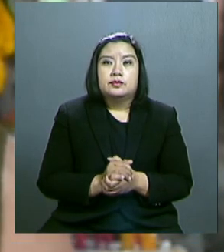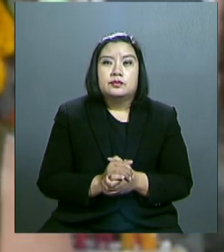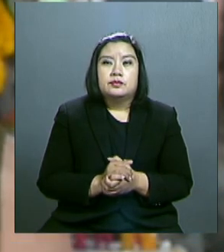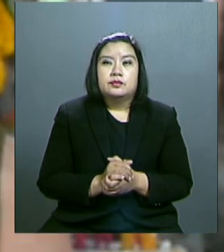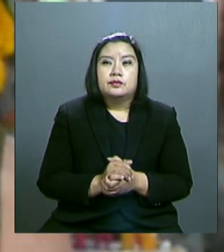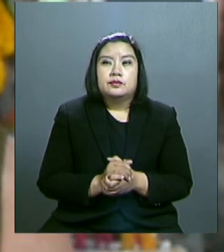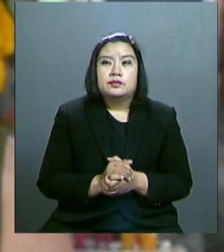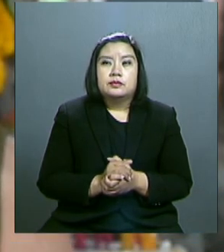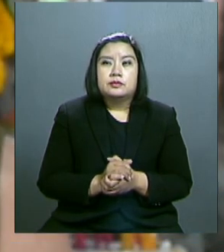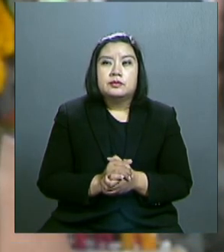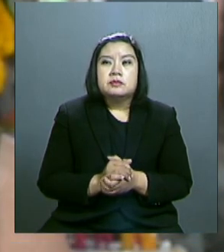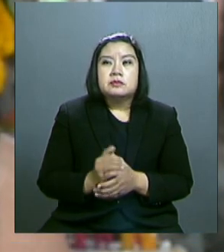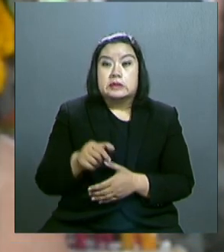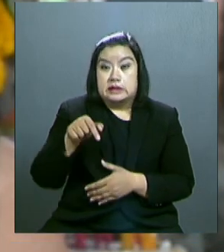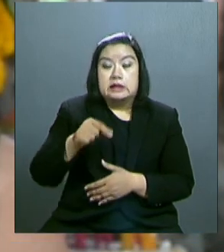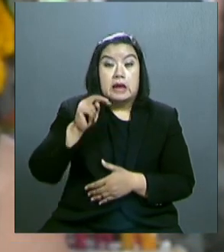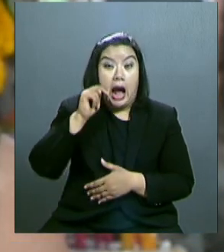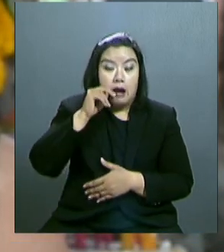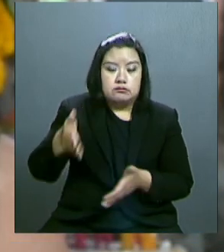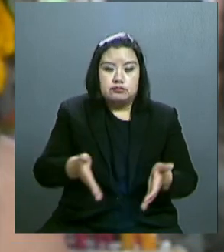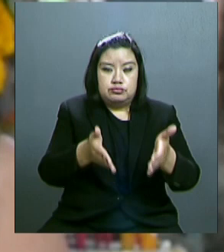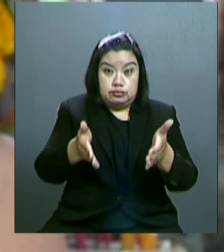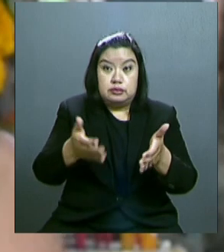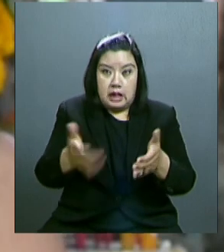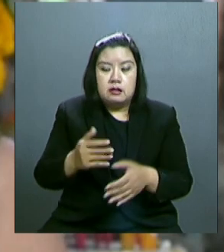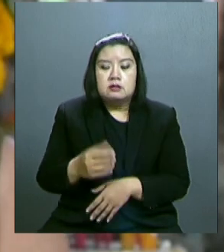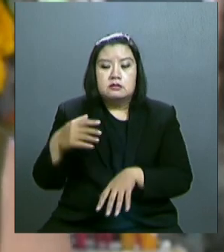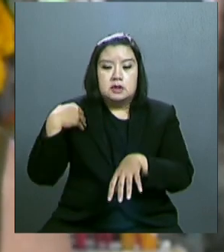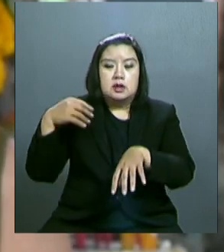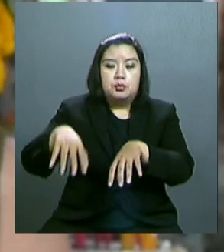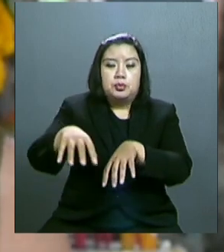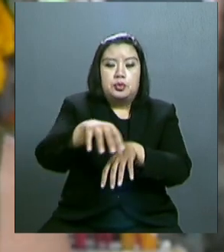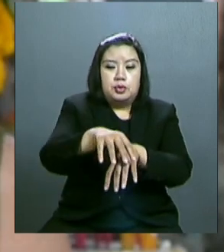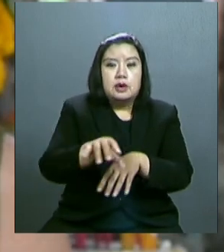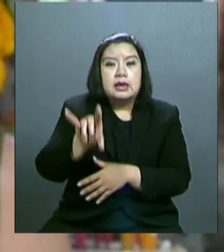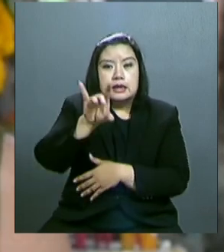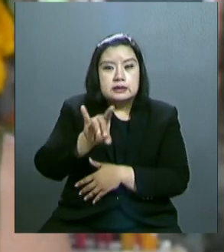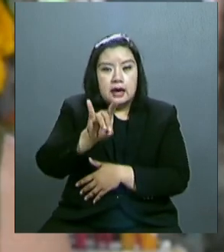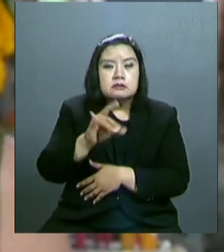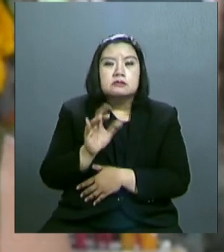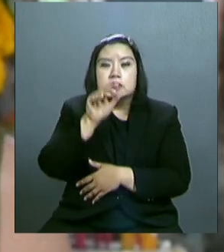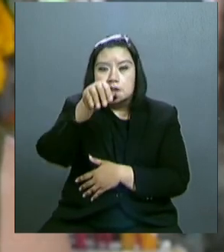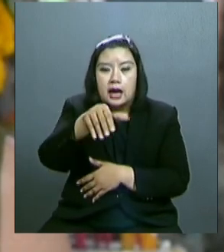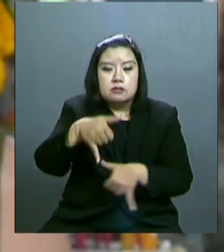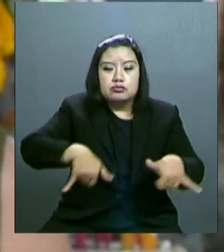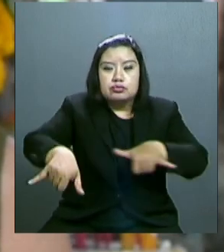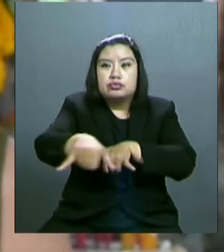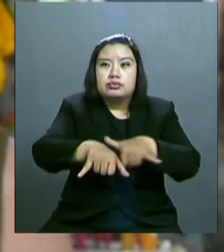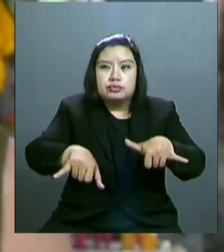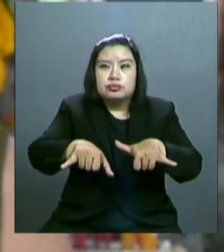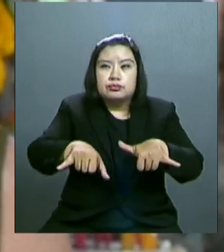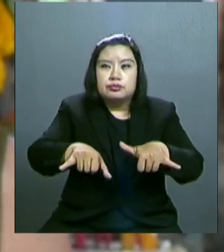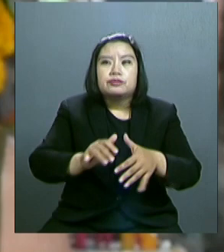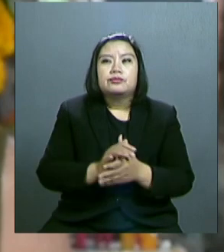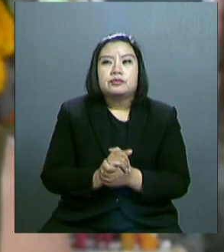แล้วก็เห็นแม่น้ำมุ่นกันน้ำซี่บนนี้มาจูบกันเลยแล้วมาอาศัยอยู่ที่นี่มาพักอยู่ดีเลยก็ตั้งบ้